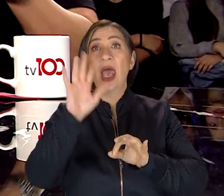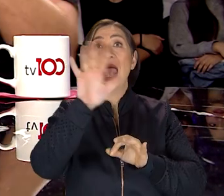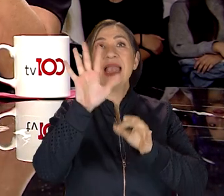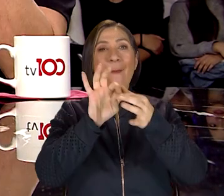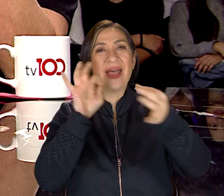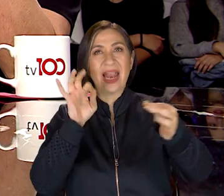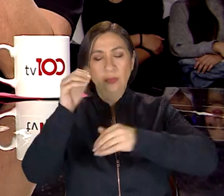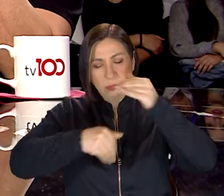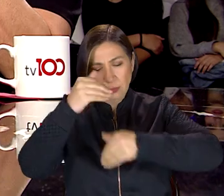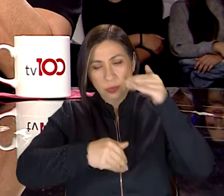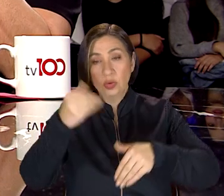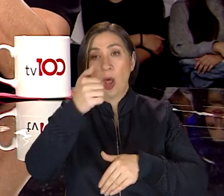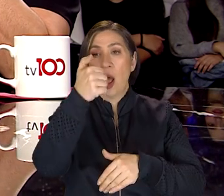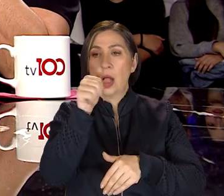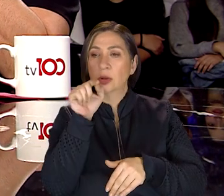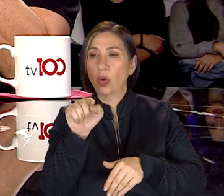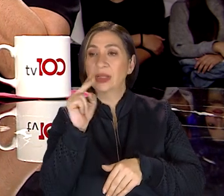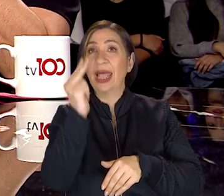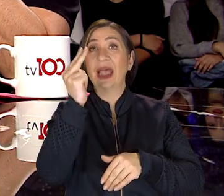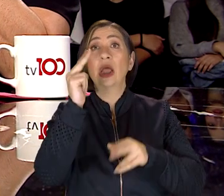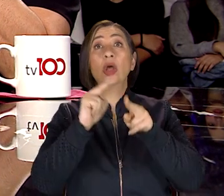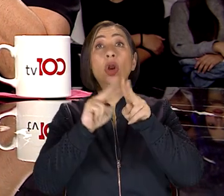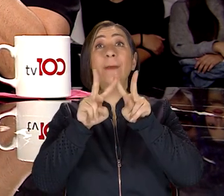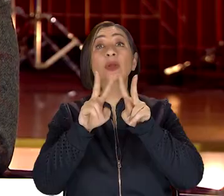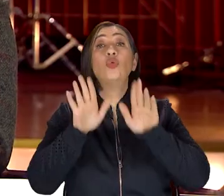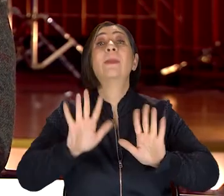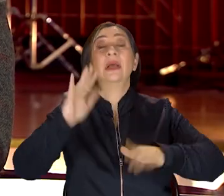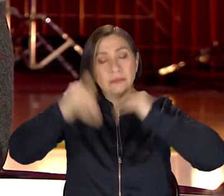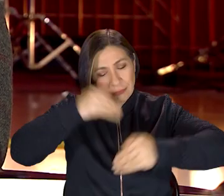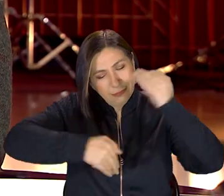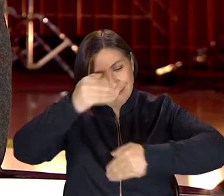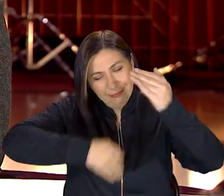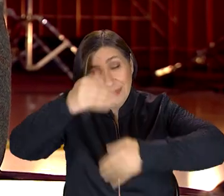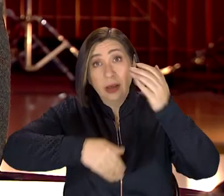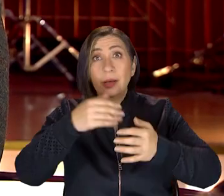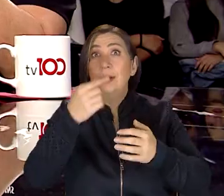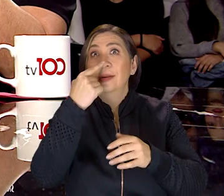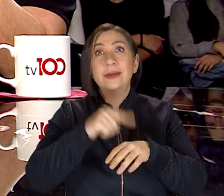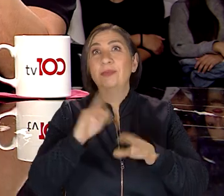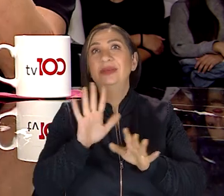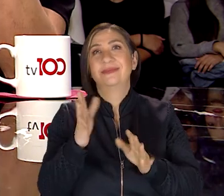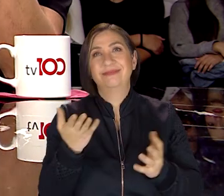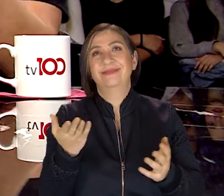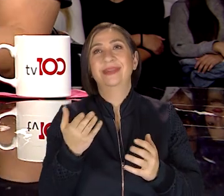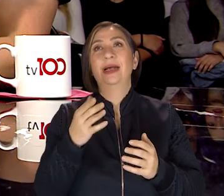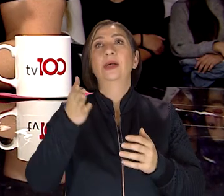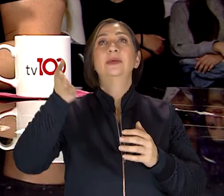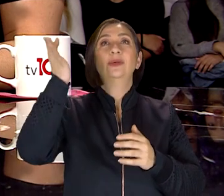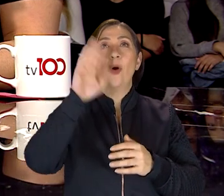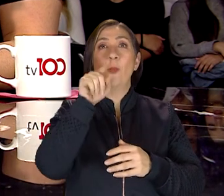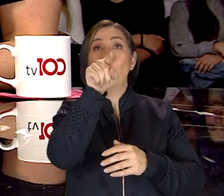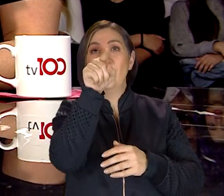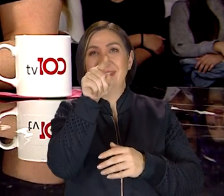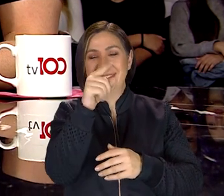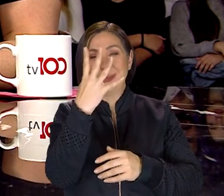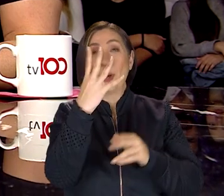metreyle başladı. En son 6.7 kilometre yüzdüm durmadan. Ne? 6.7 kilometre yüzdüm durmadan. Ve burada da bak burada